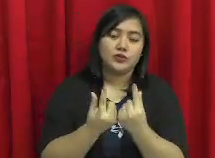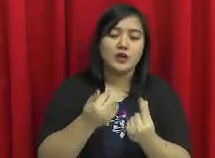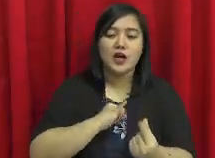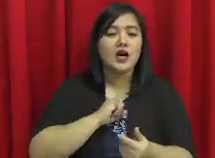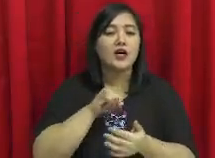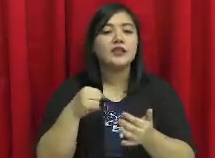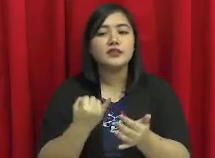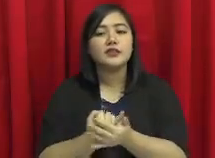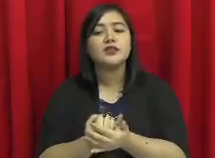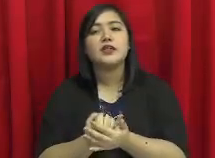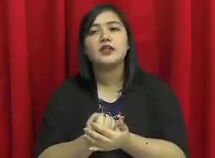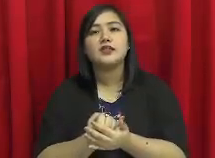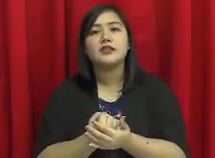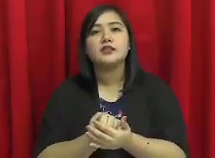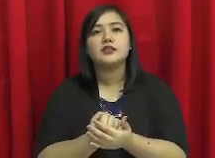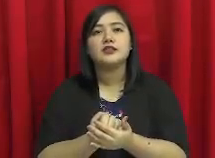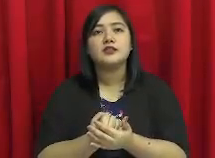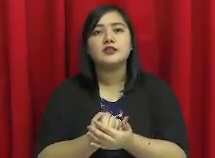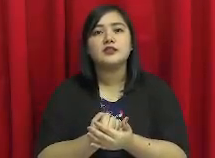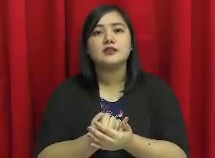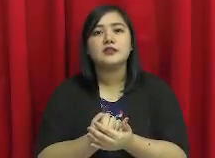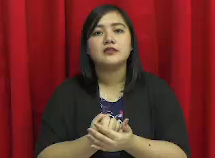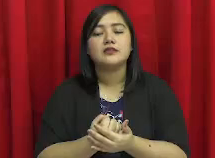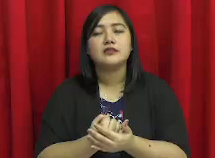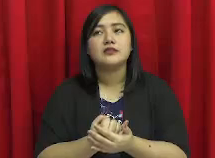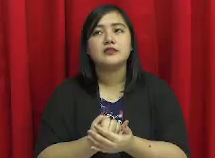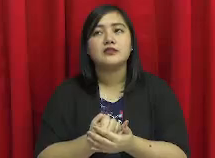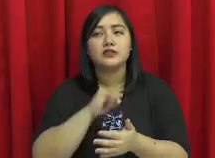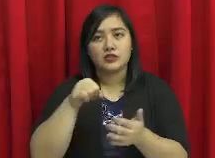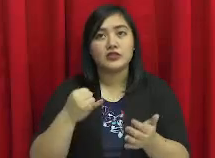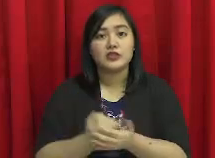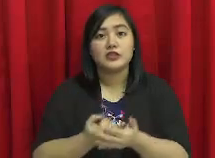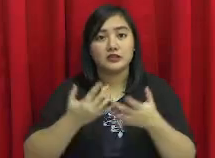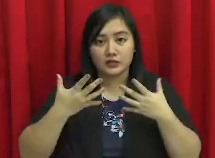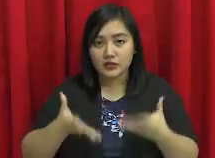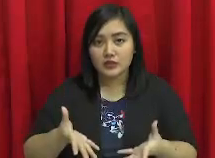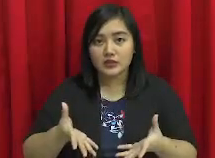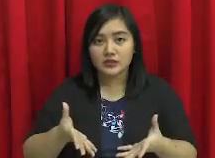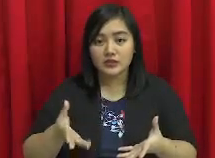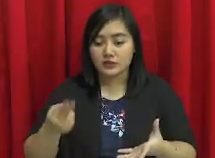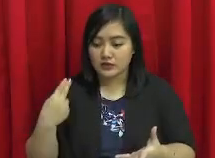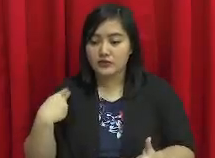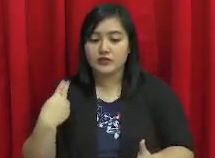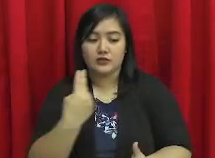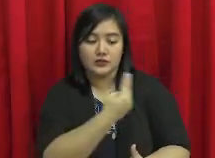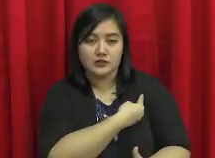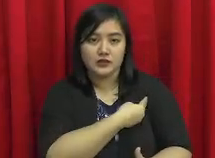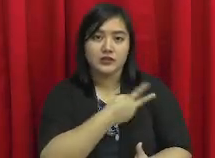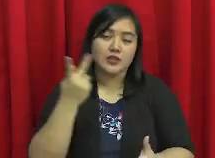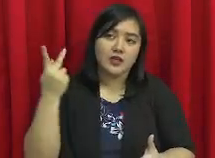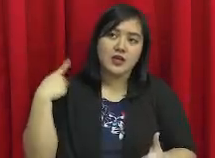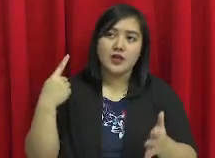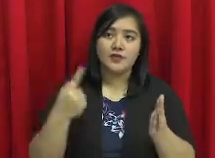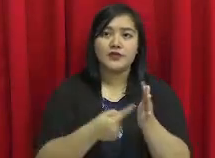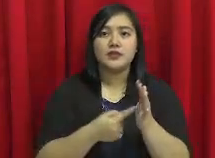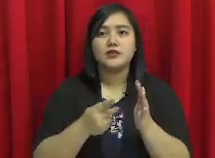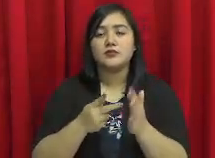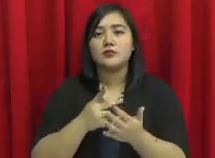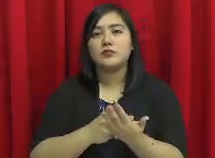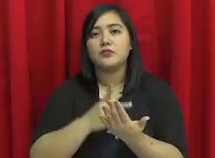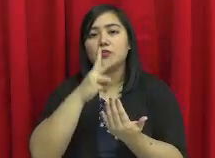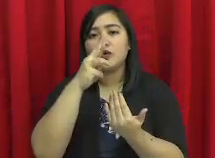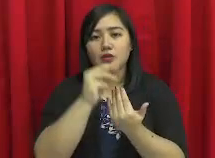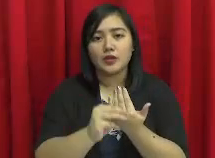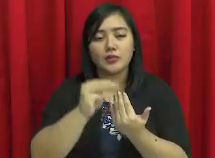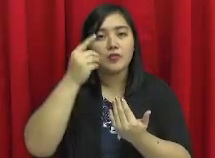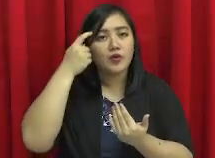sabihin, mga kapatid, dito to sa simbahan natin. Mm-hmm, you see? Mm-hmm. Kaya tayo may ganitong programa, sabi nga ng pastor natin, para po